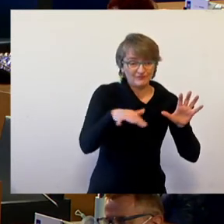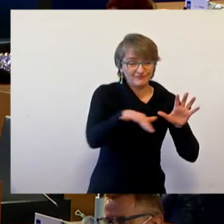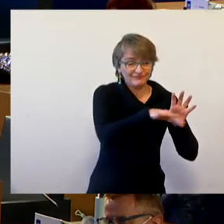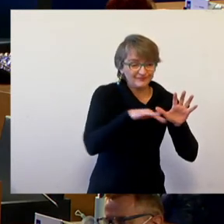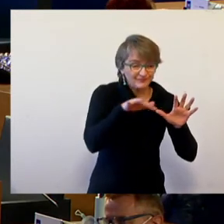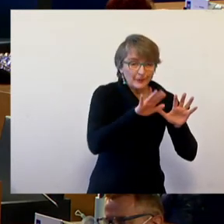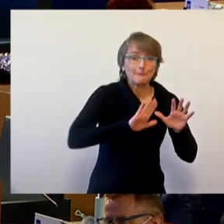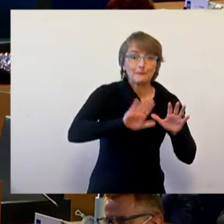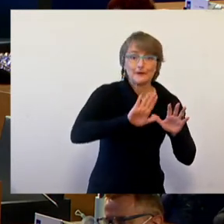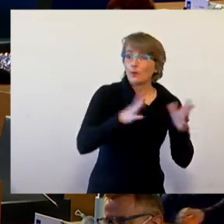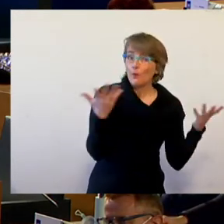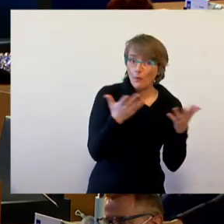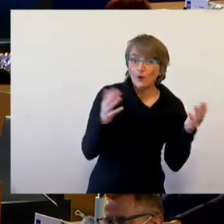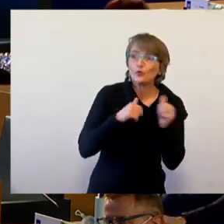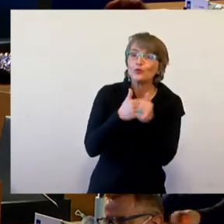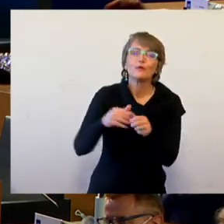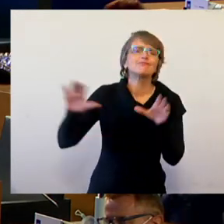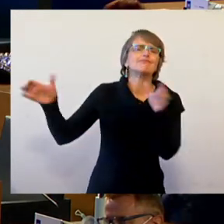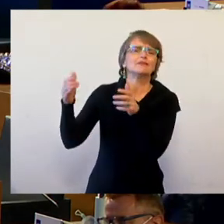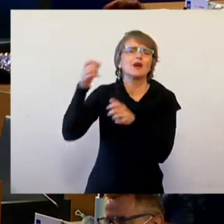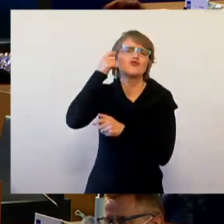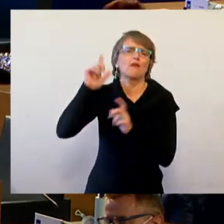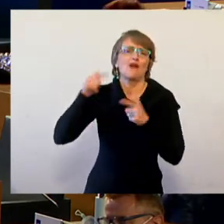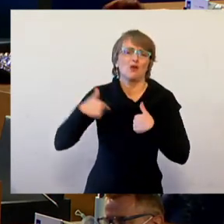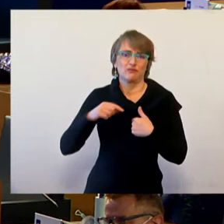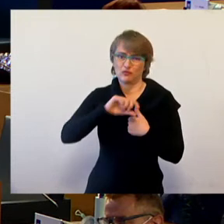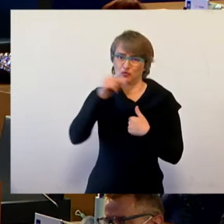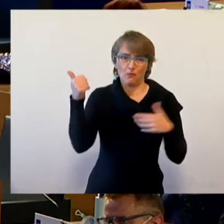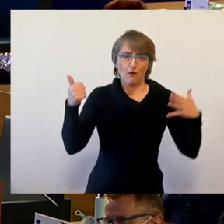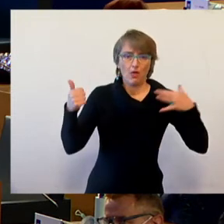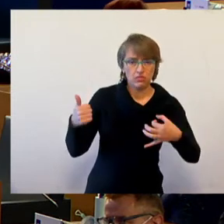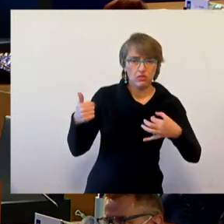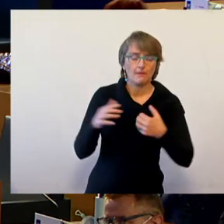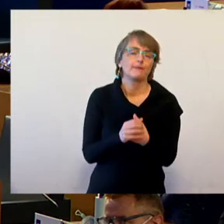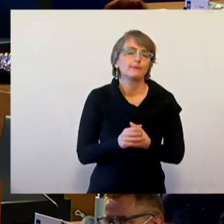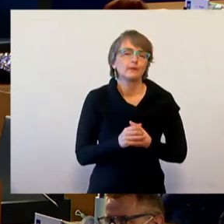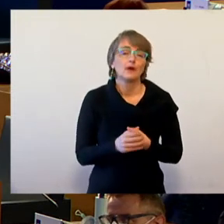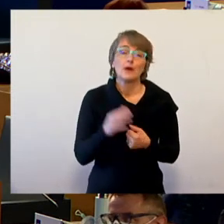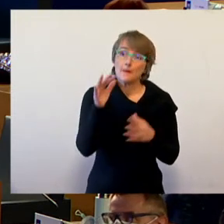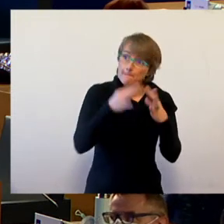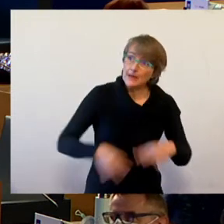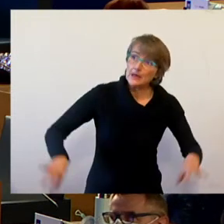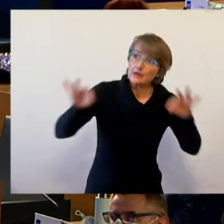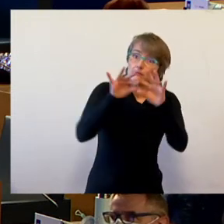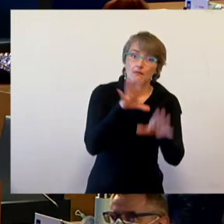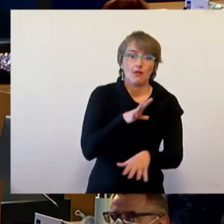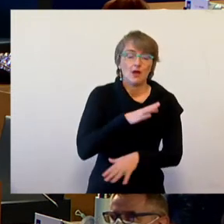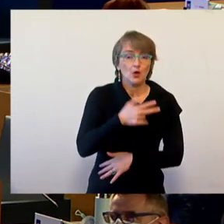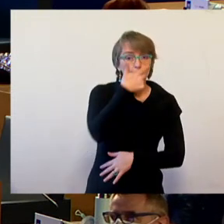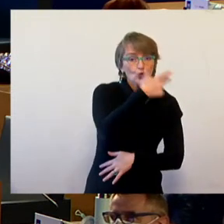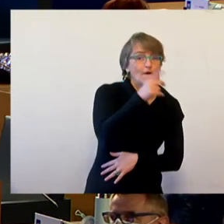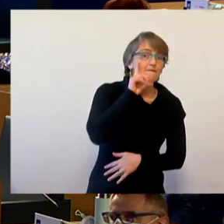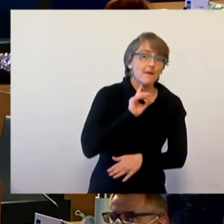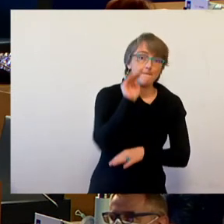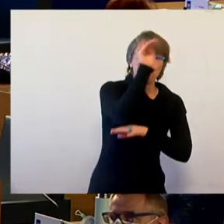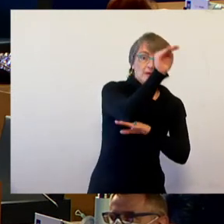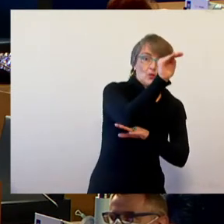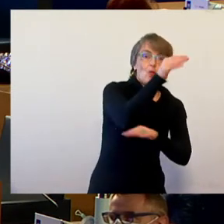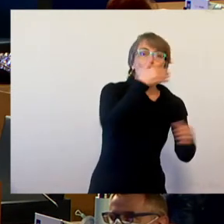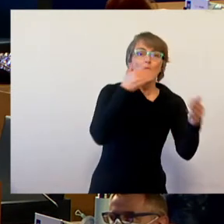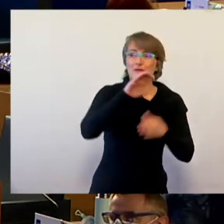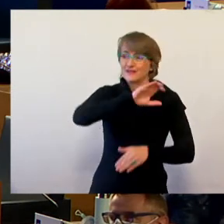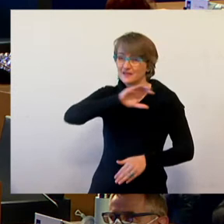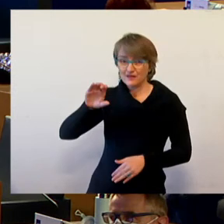écoles d'ingénieurs. Notre pays compte seulement 3 femmes patronnes des 120 entreprises